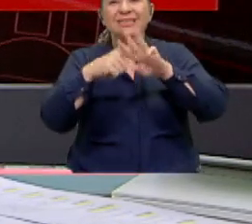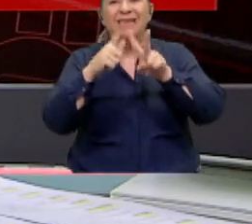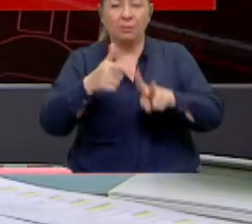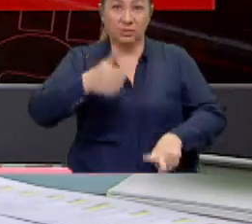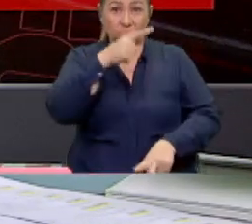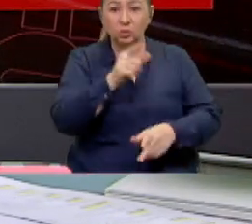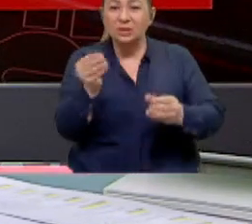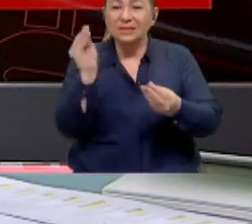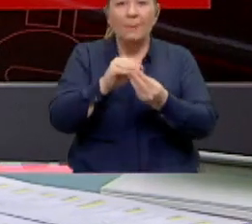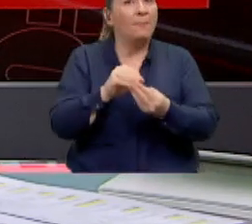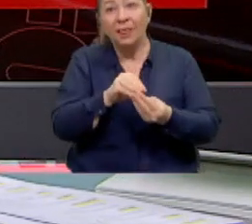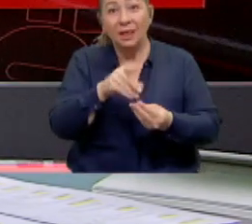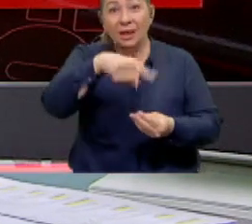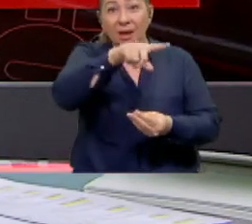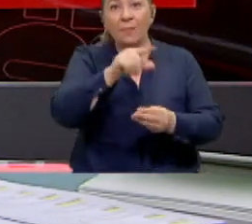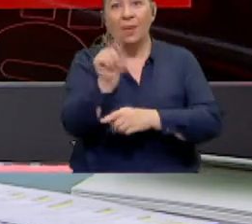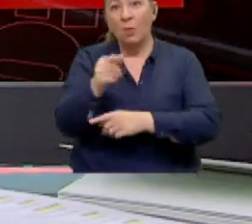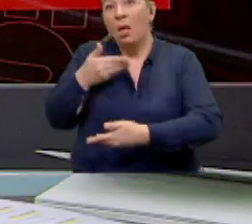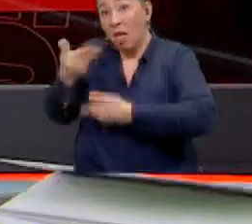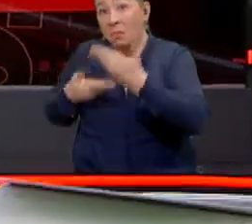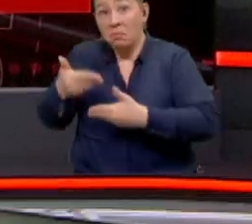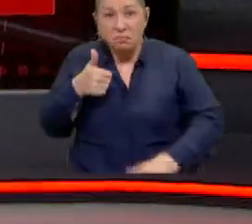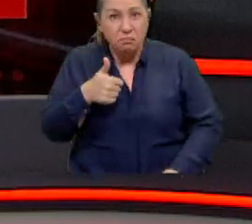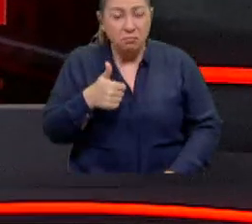zammı yapanlar bu zammı memura anlatabilecek mi?